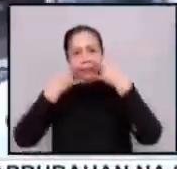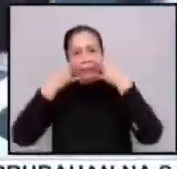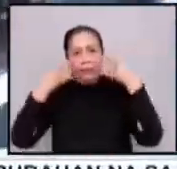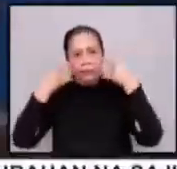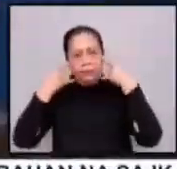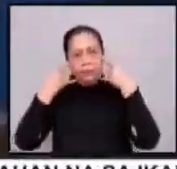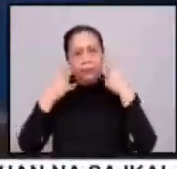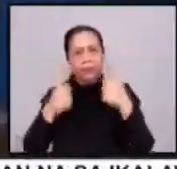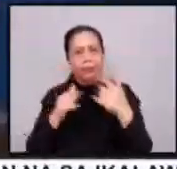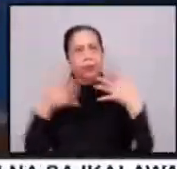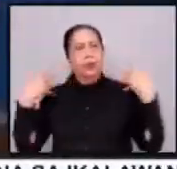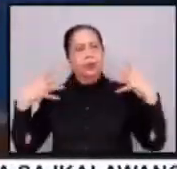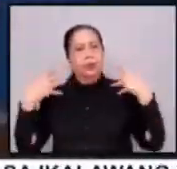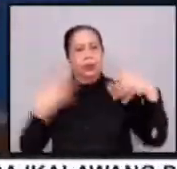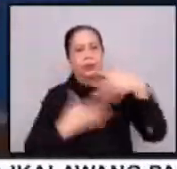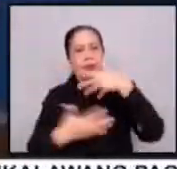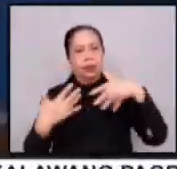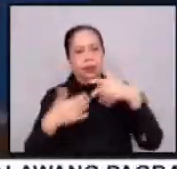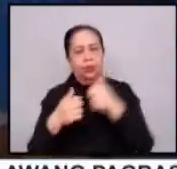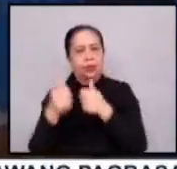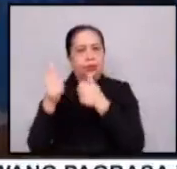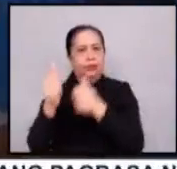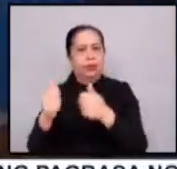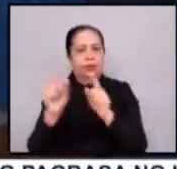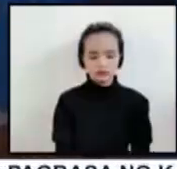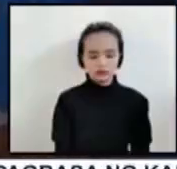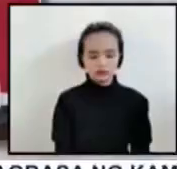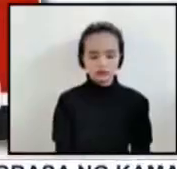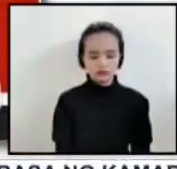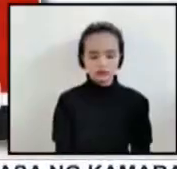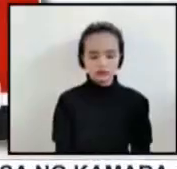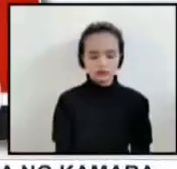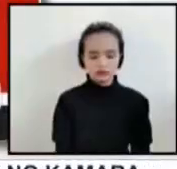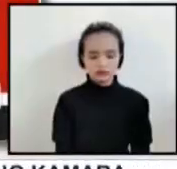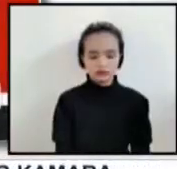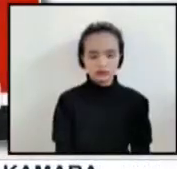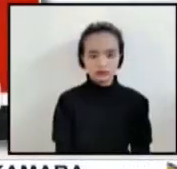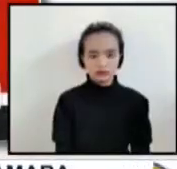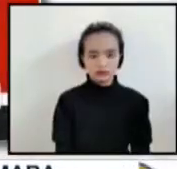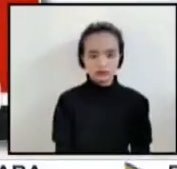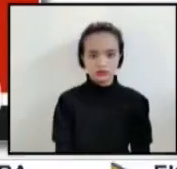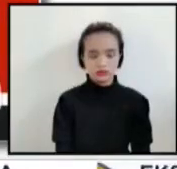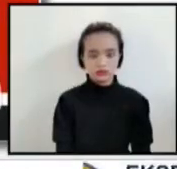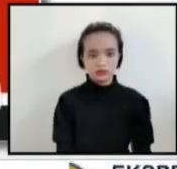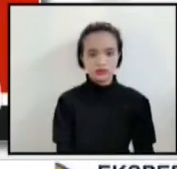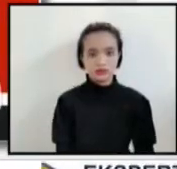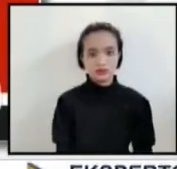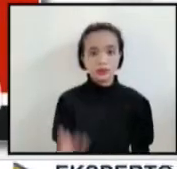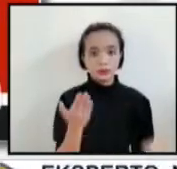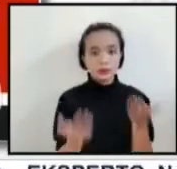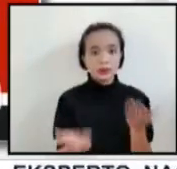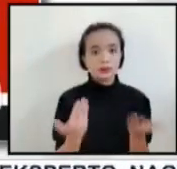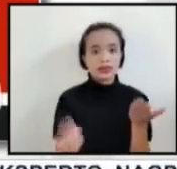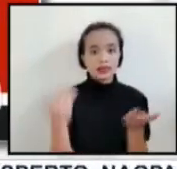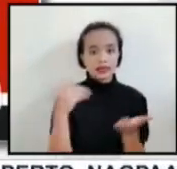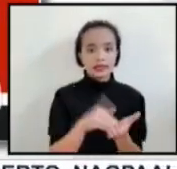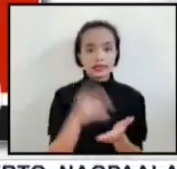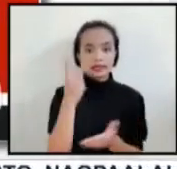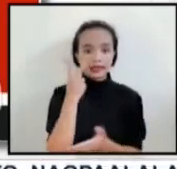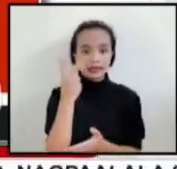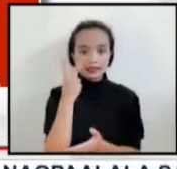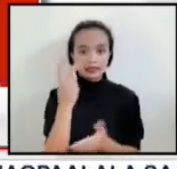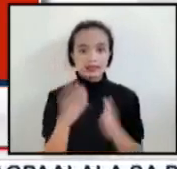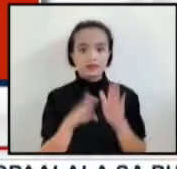na ventilasyon at pagsunod sa social distancing. We might see another spike or surge, no, because of the